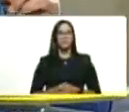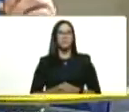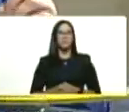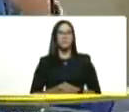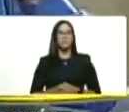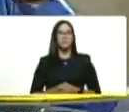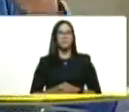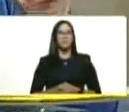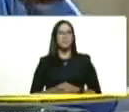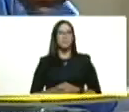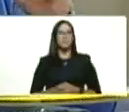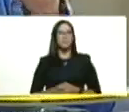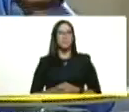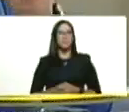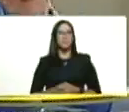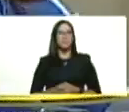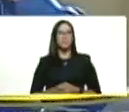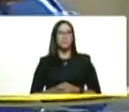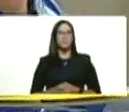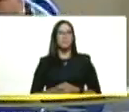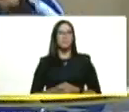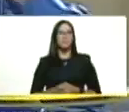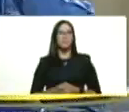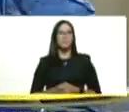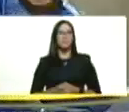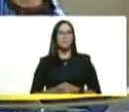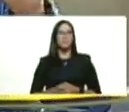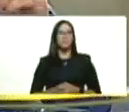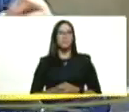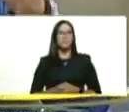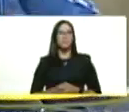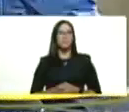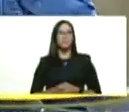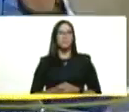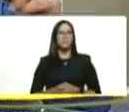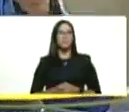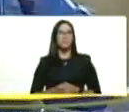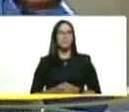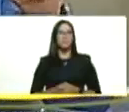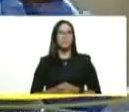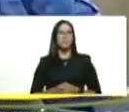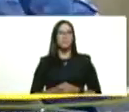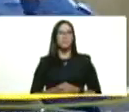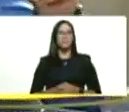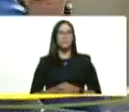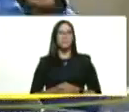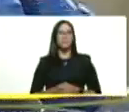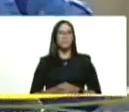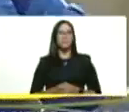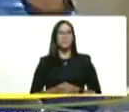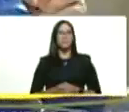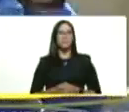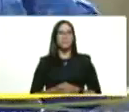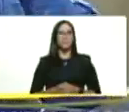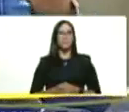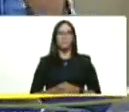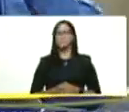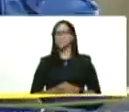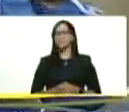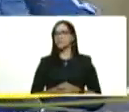بكم ونعتبر أنكم أصبحتم رمزا للعالم كله ولأحرار العالم حتى نواجه الإمبريالية